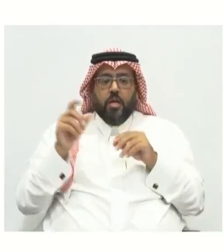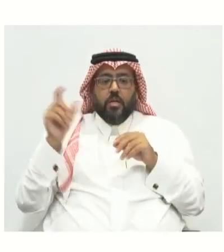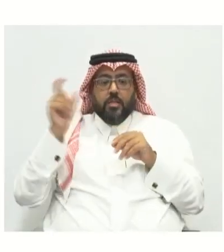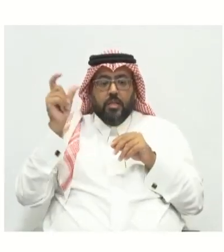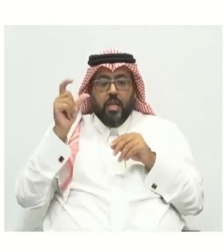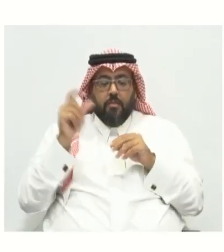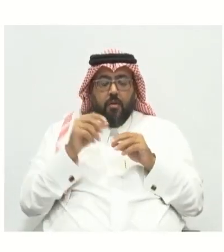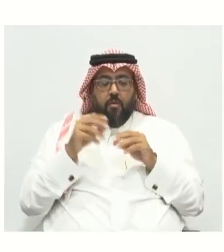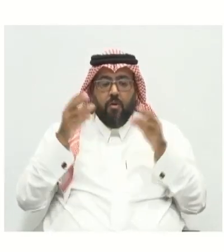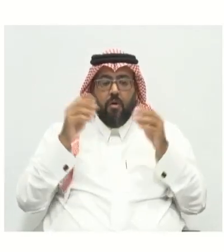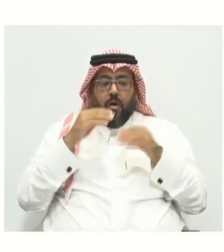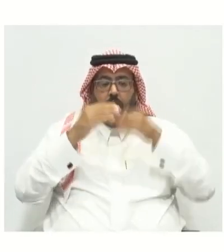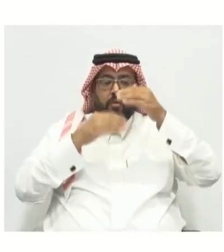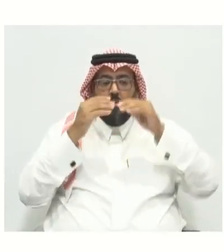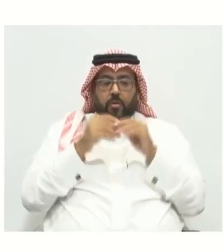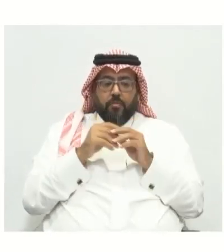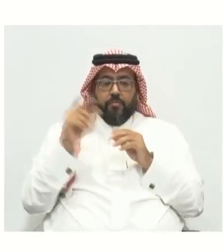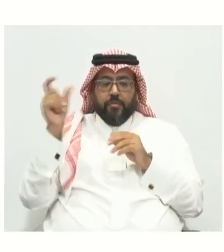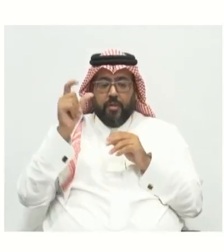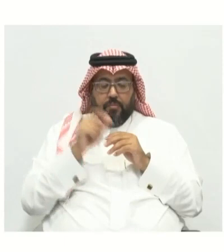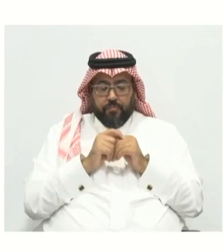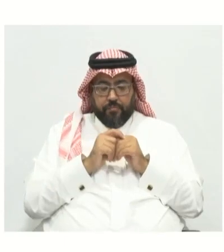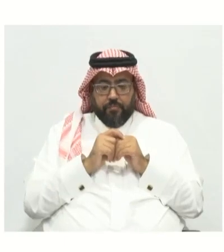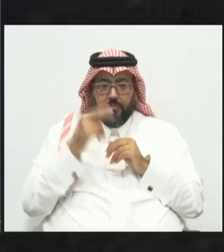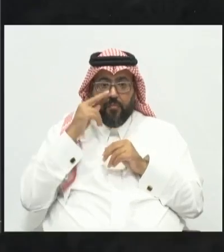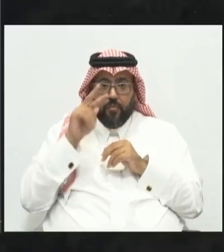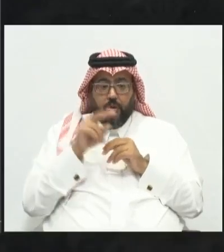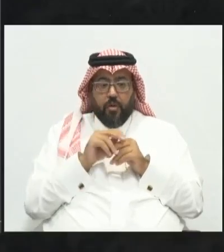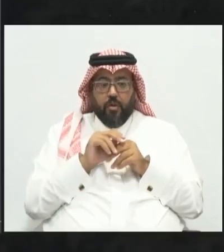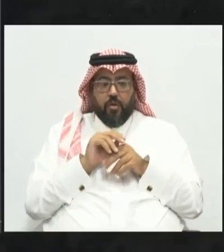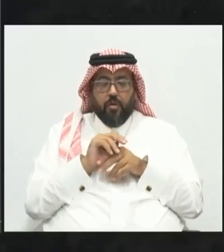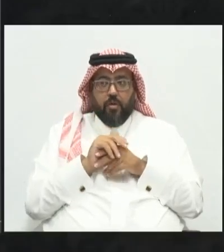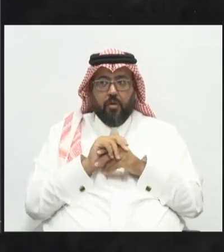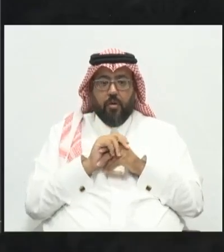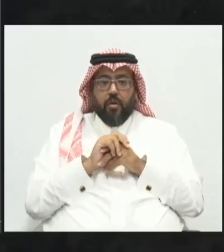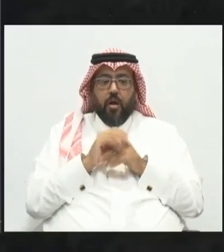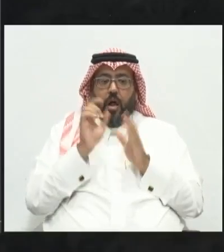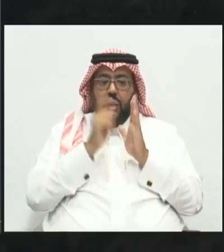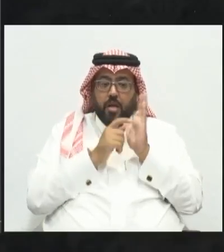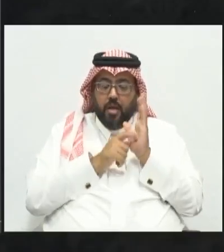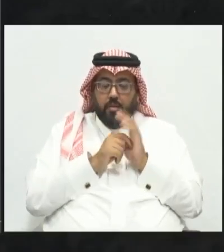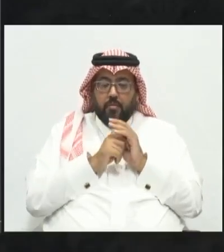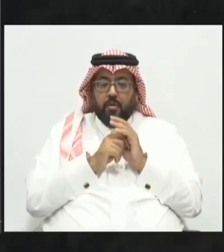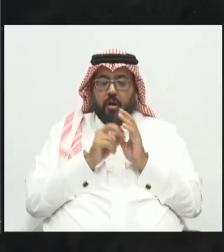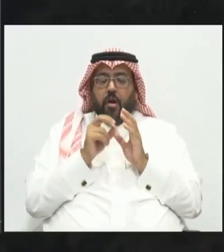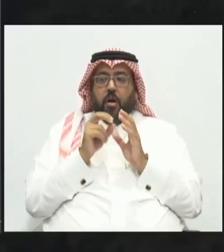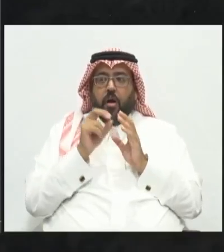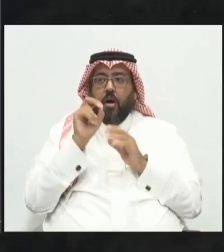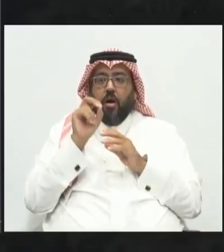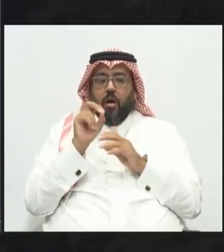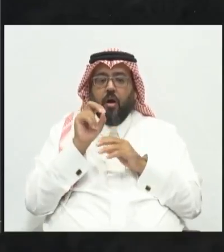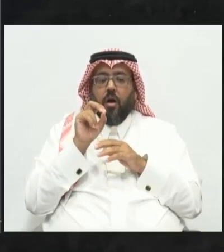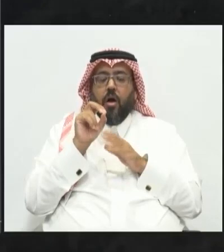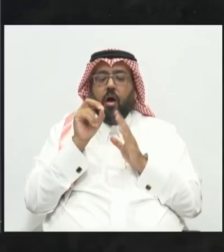وتسهم في الحضاره العربيه والاسلاميه والانسانيه لاحظ معي هذا مما جاء في النظم في القانون السعودي في